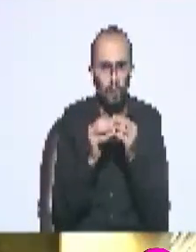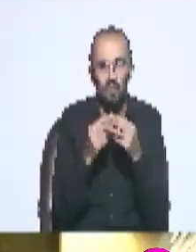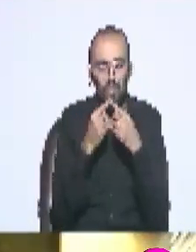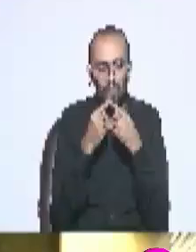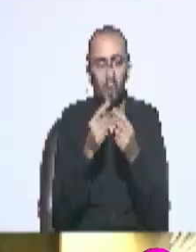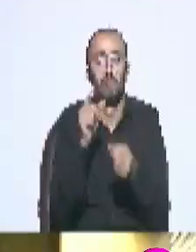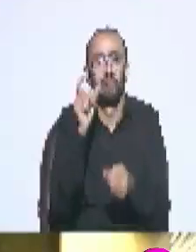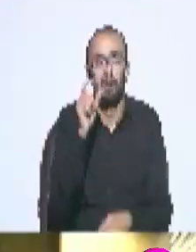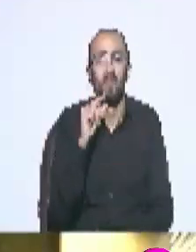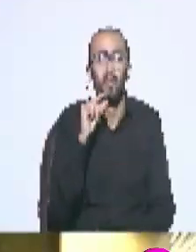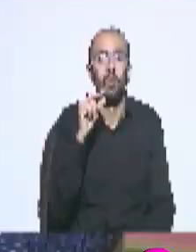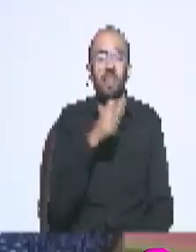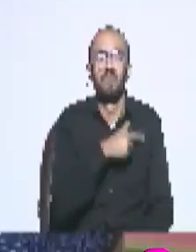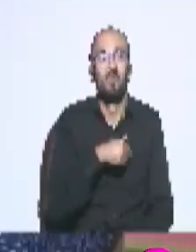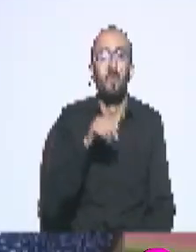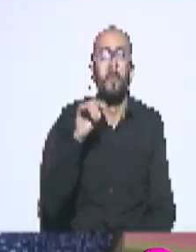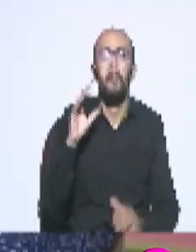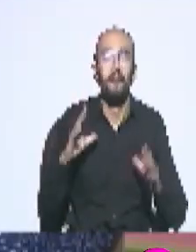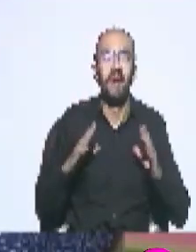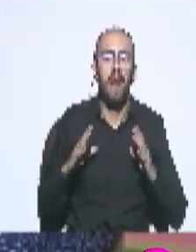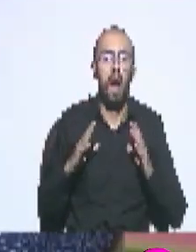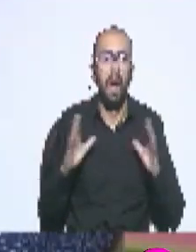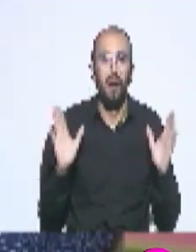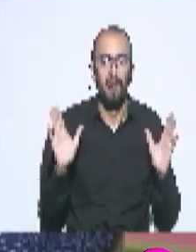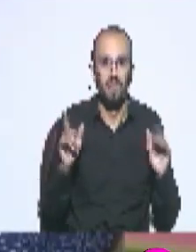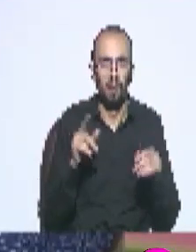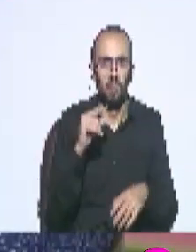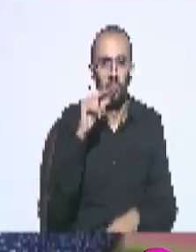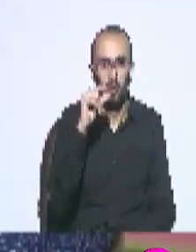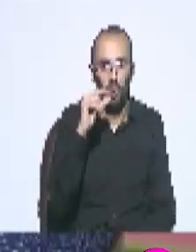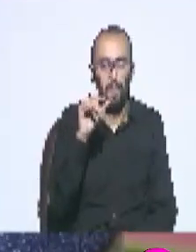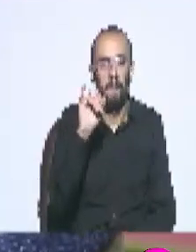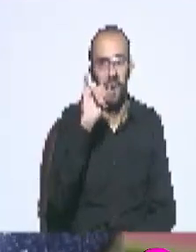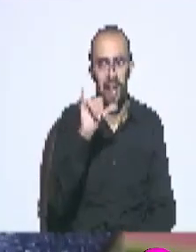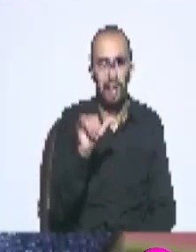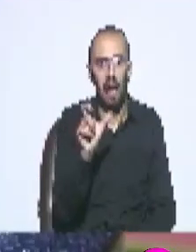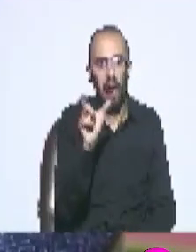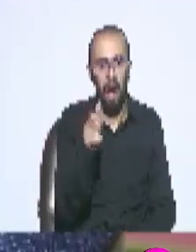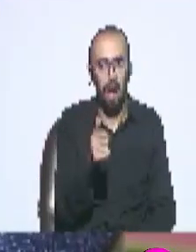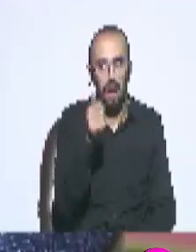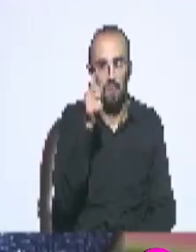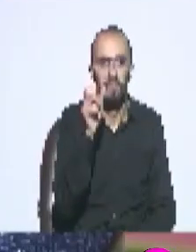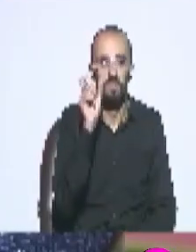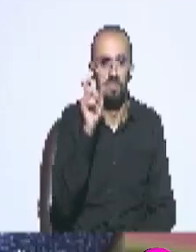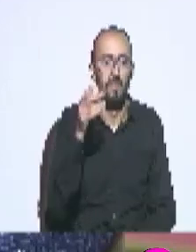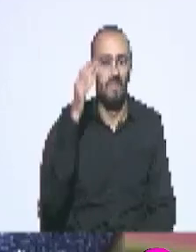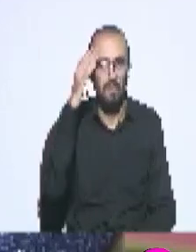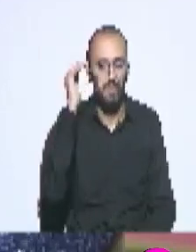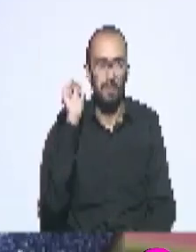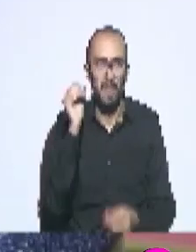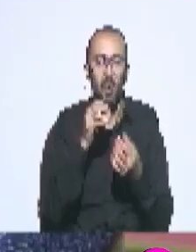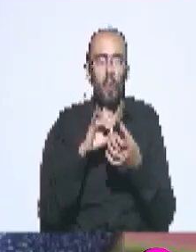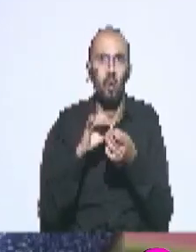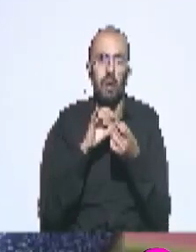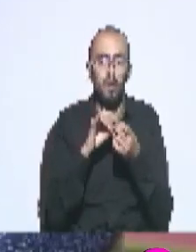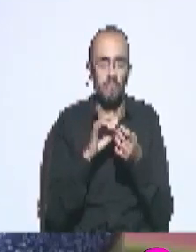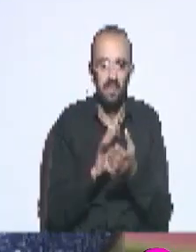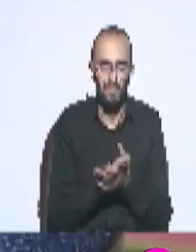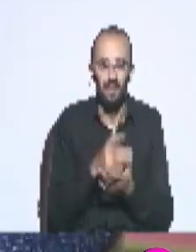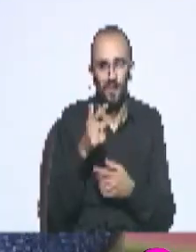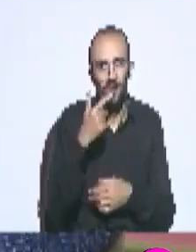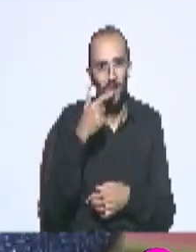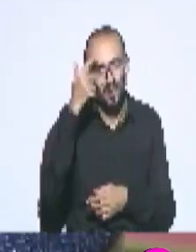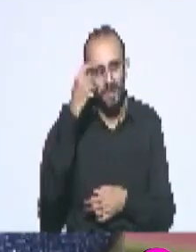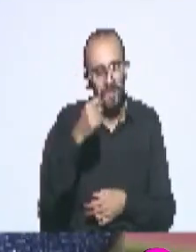دكتور مينا جورج سمير اللي منورنا استشاري نفسي واسري دكتور مينا منورنا صباح الخير كل سنه وحضرتك طيب